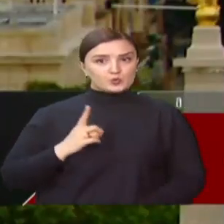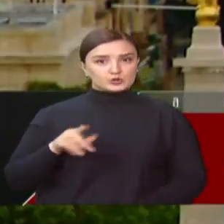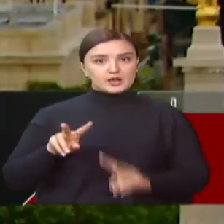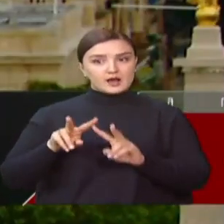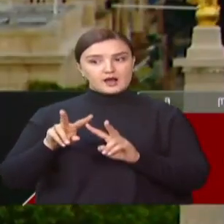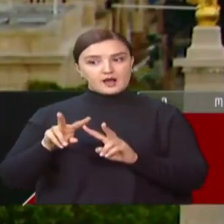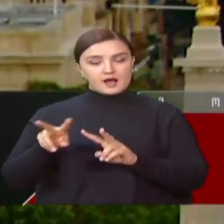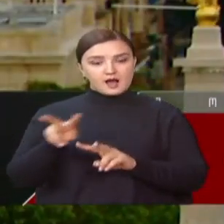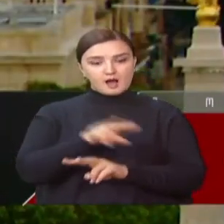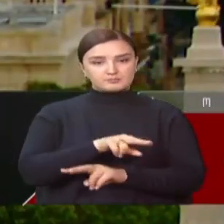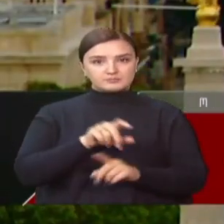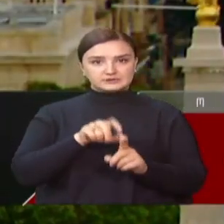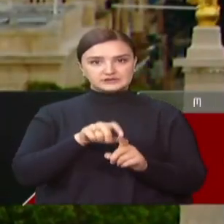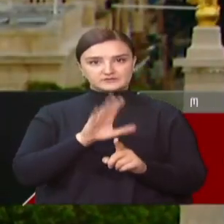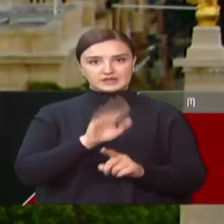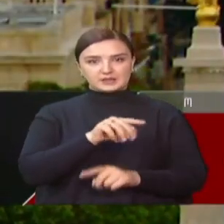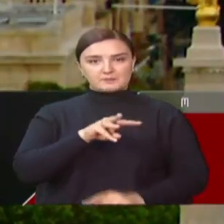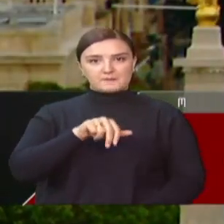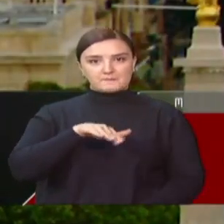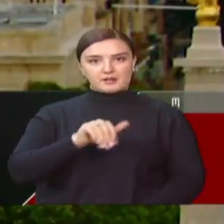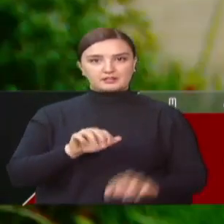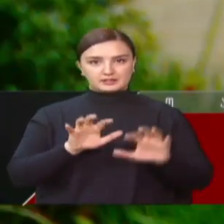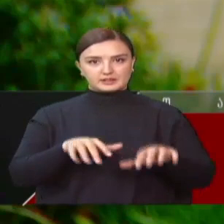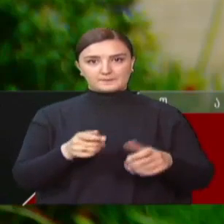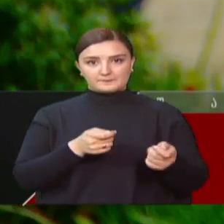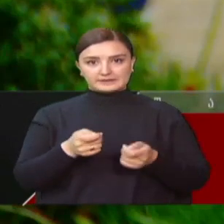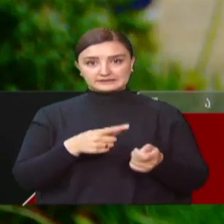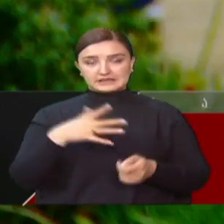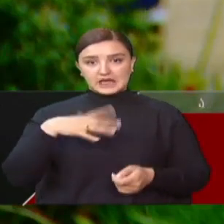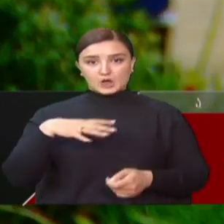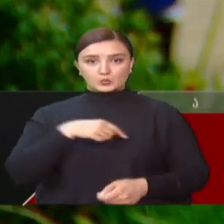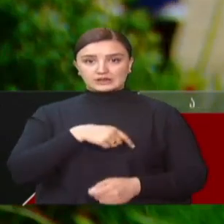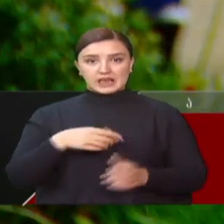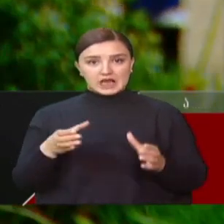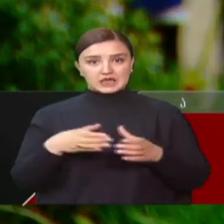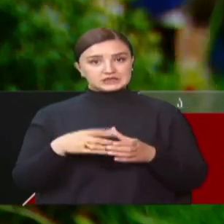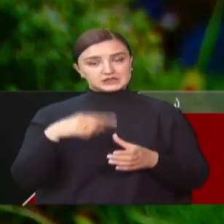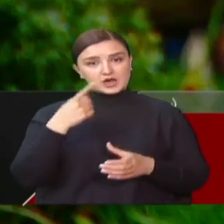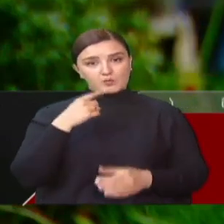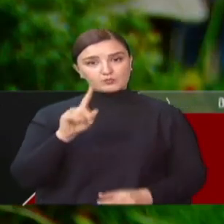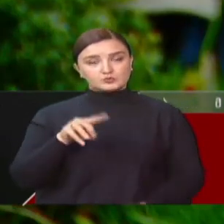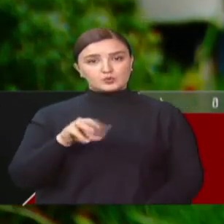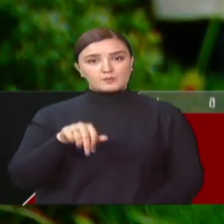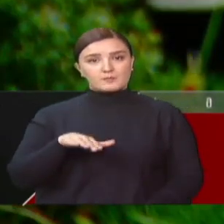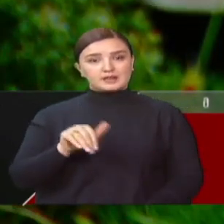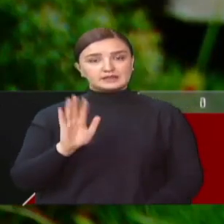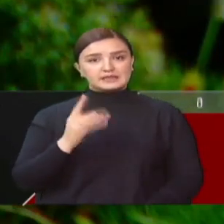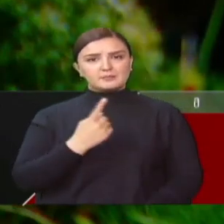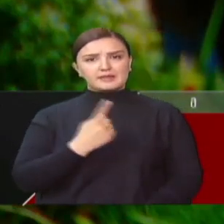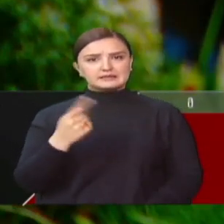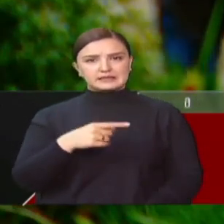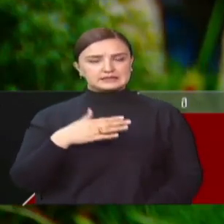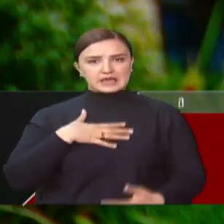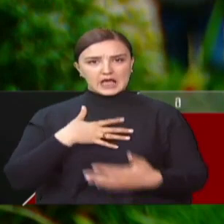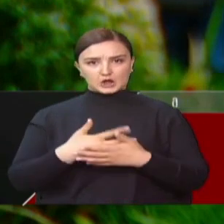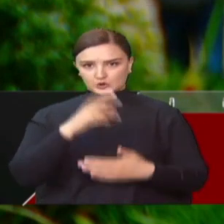მსგავსი განწყობები და პოზიციები ექნება Maltis პრეზიდენტსაც. Ქართული დელეგაცია ხაზს უსვამს იმას, რომ Malta იქნება ერთ-ერთი აქტიური